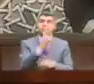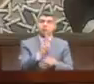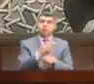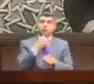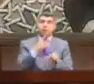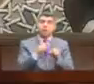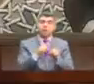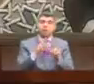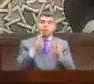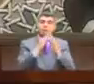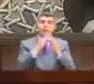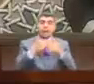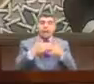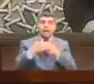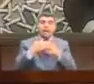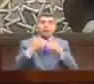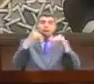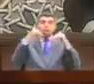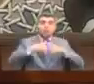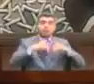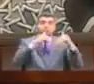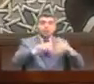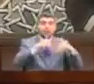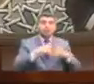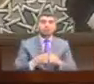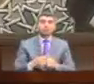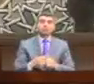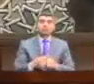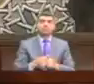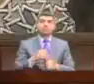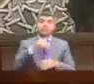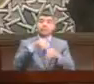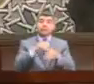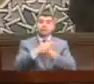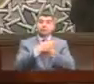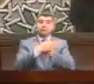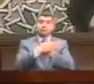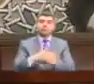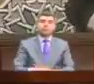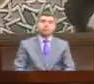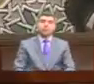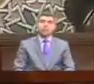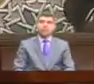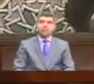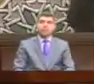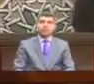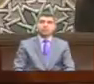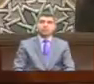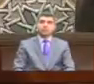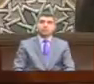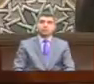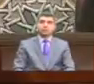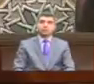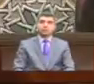ائله للسقوط للسيدات والساده النوا المحترمين فريق التجمع الوطني للاحرار تفضلوا السيد النائب المحترم